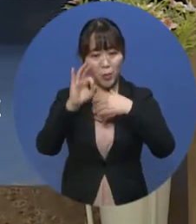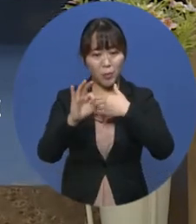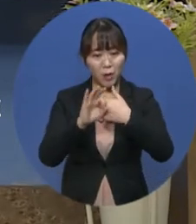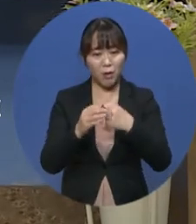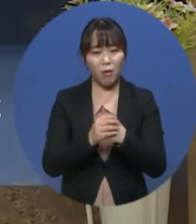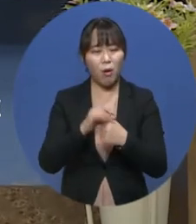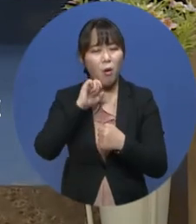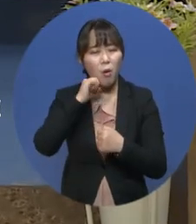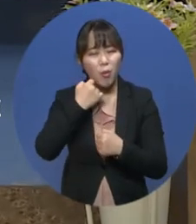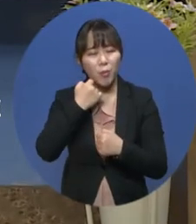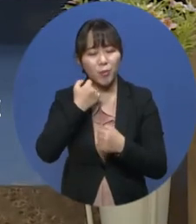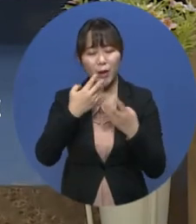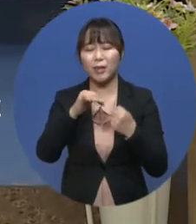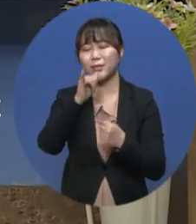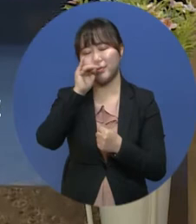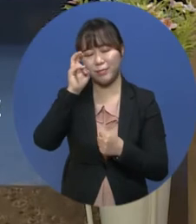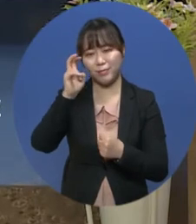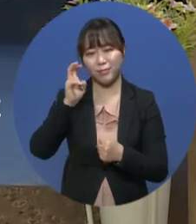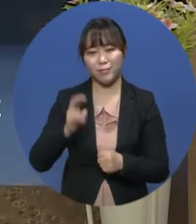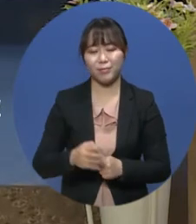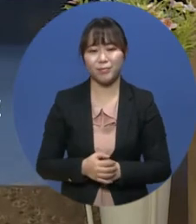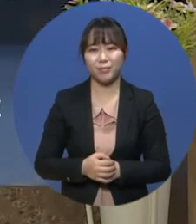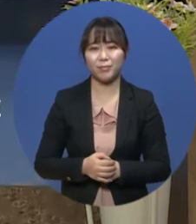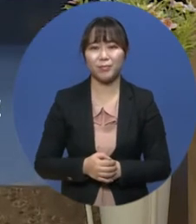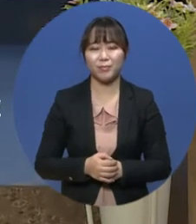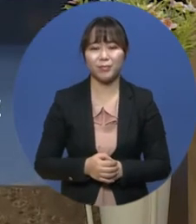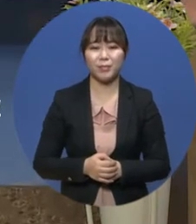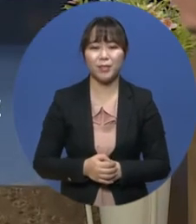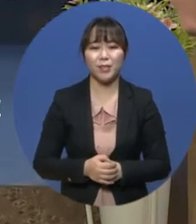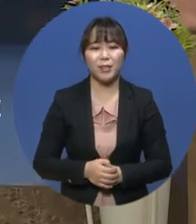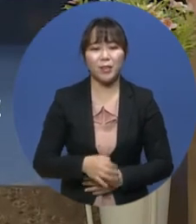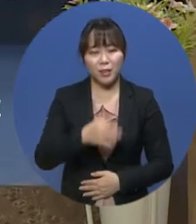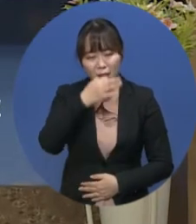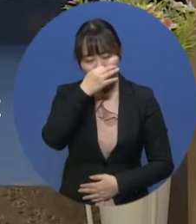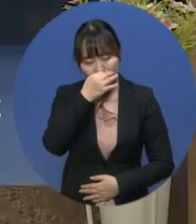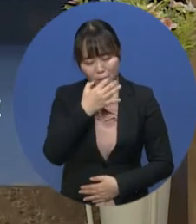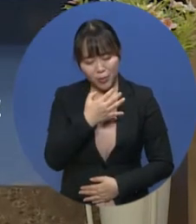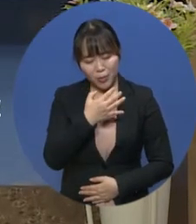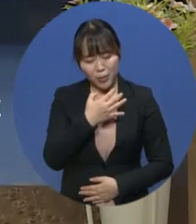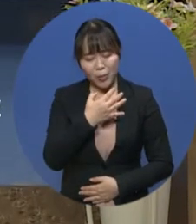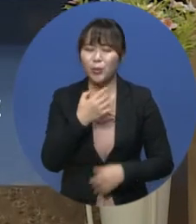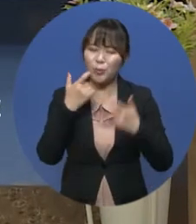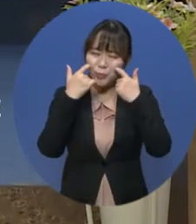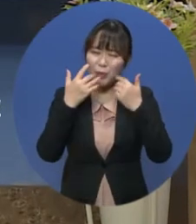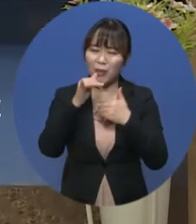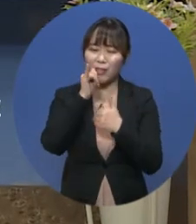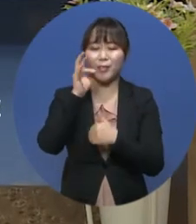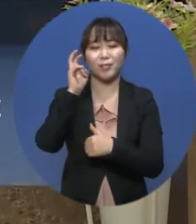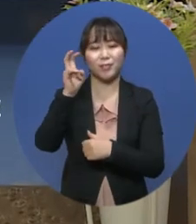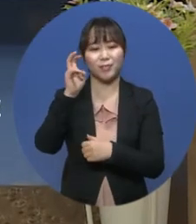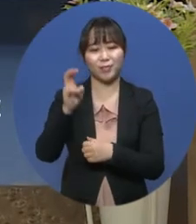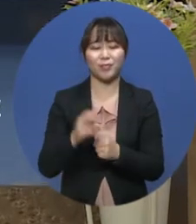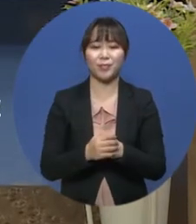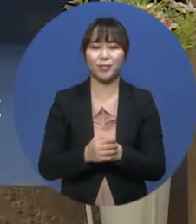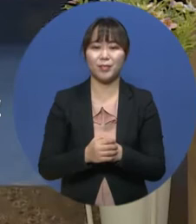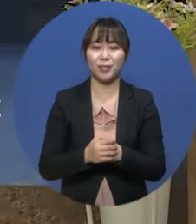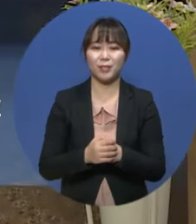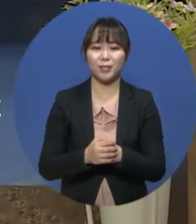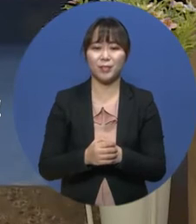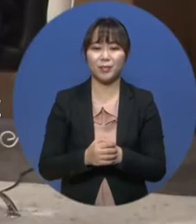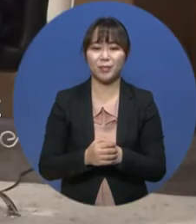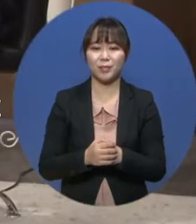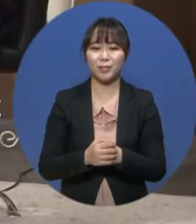어려움도 많으셨을 것 같거든요 또 힘든 부분도 분명히 있었을 것 같은데 어